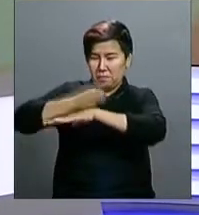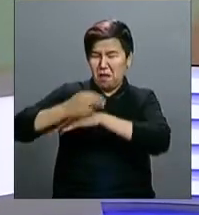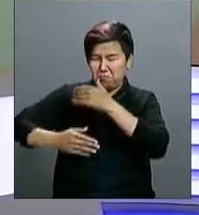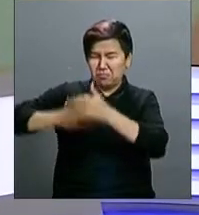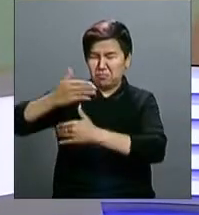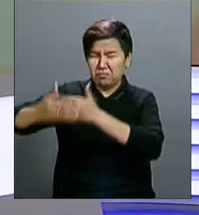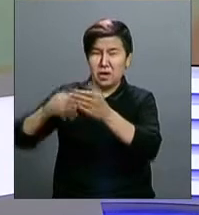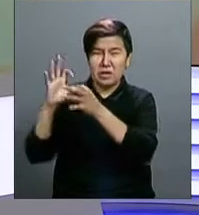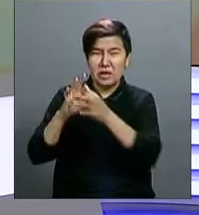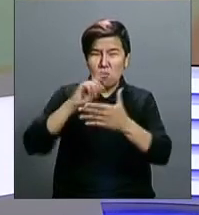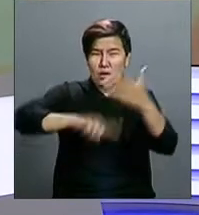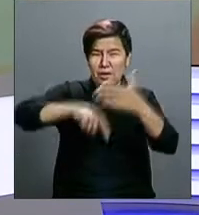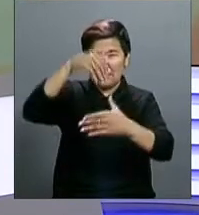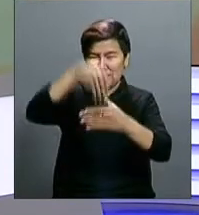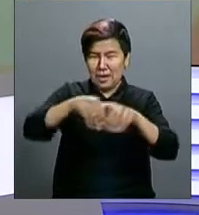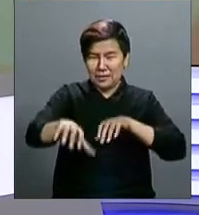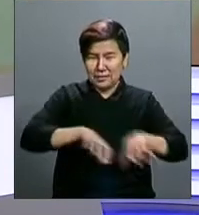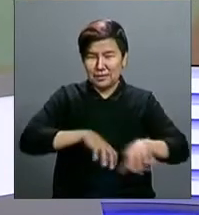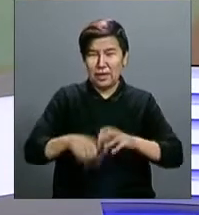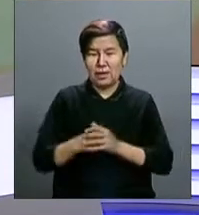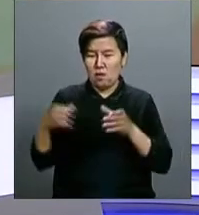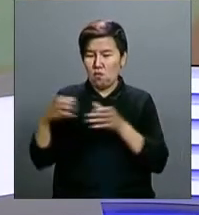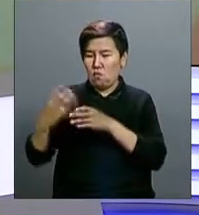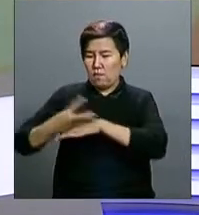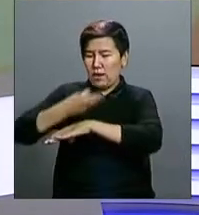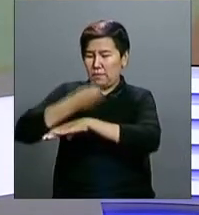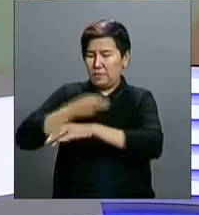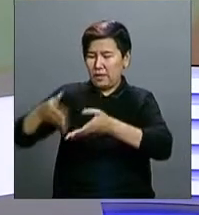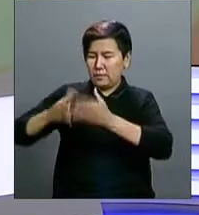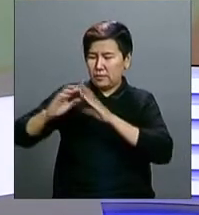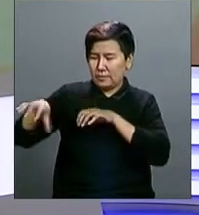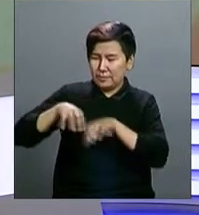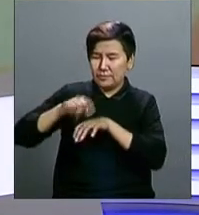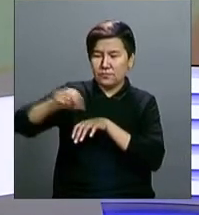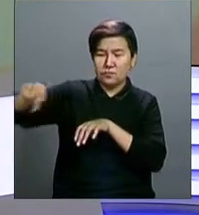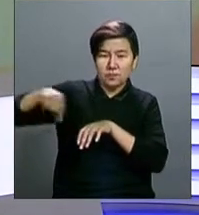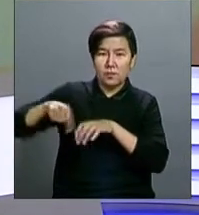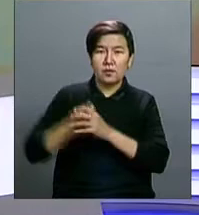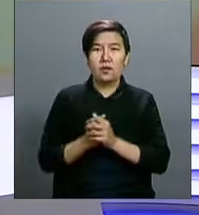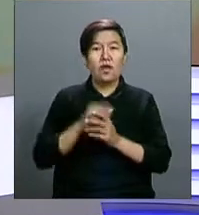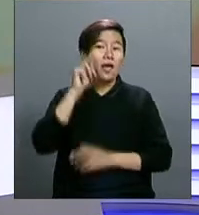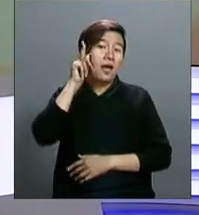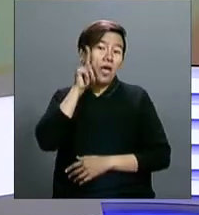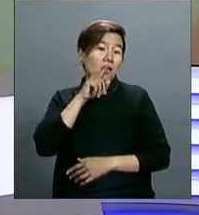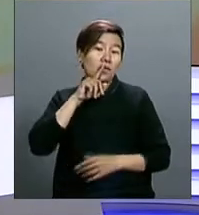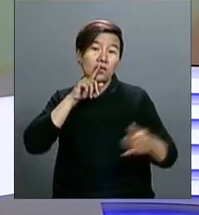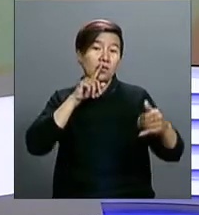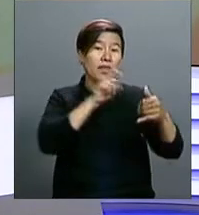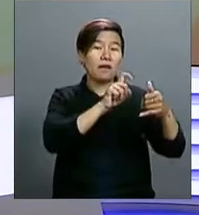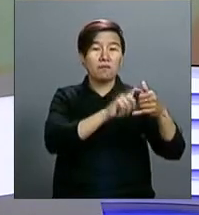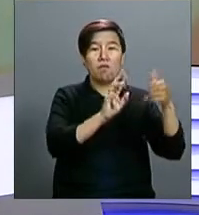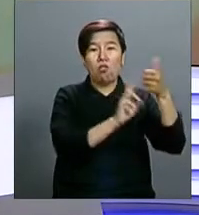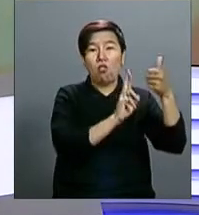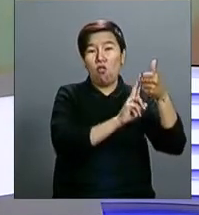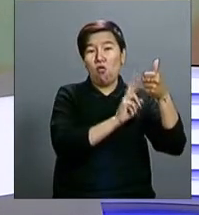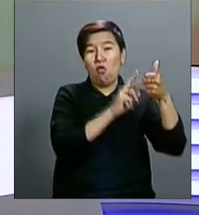ของการจัดการเลือกตั้งและการจัดตั้งพรรคการเมืองแต่เมื่อผู้สื่อข่าวซักไปยังพี่ใหญ่พลเอกประวิตรวงษ์สุวรรณจะต